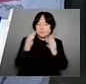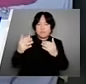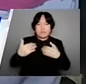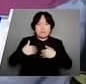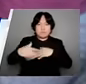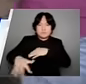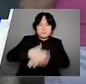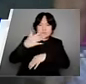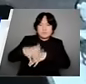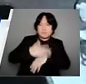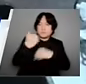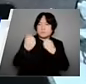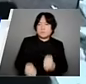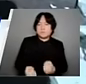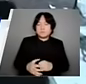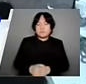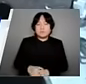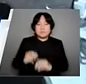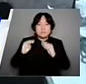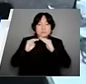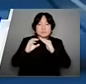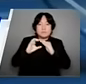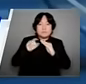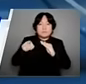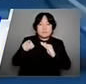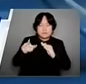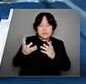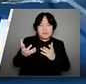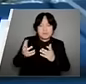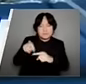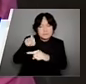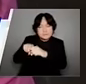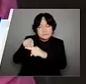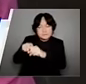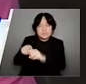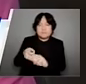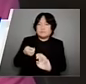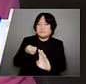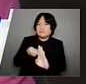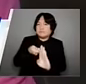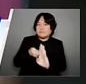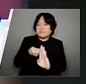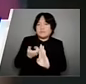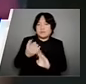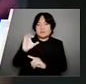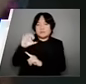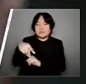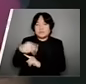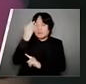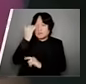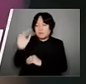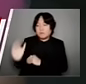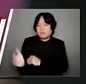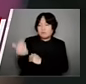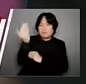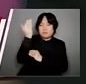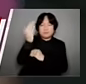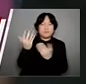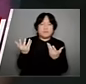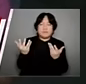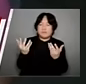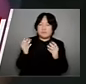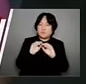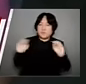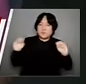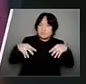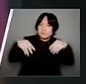munisipyo, marami ang nakikicharge ng telepono dahil umaga pa, wala ng kuryente. Yung sobrang lakas po siguro ng hangin, tsaka yung ulan